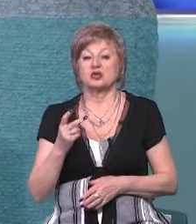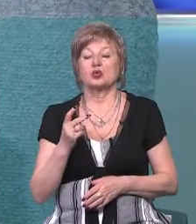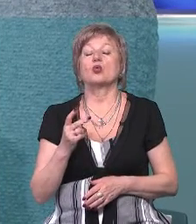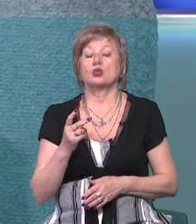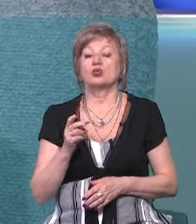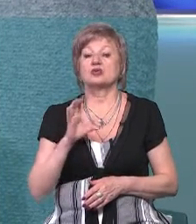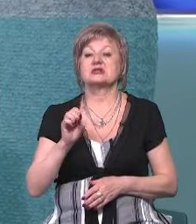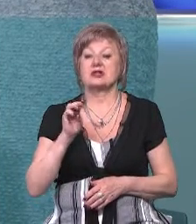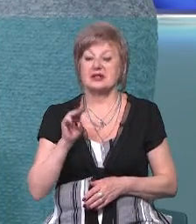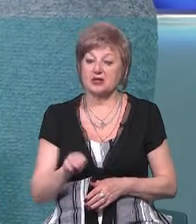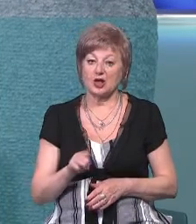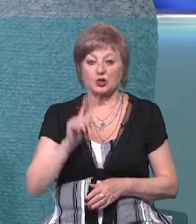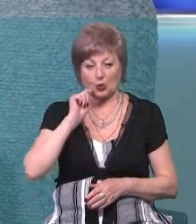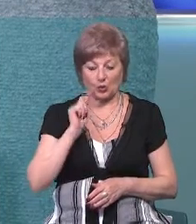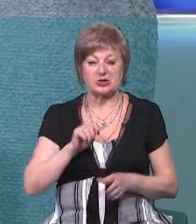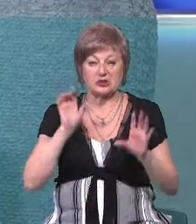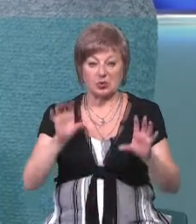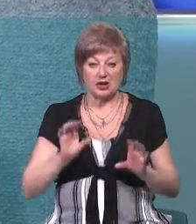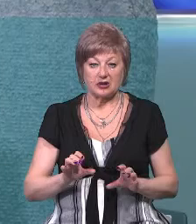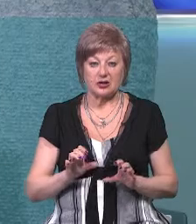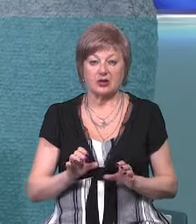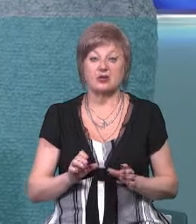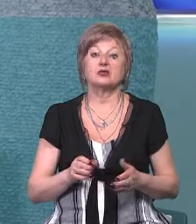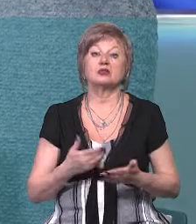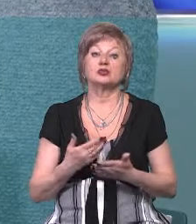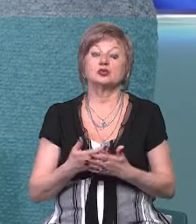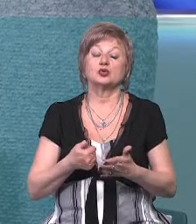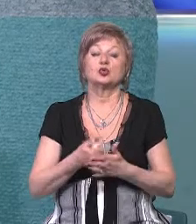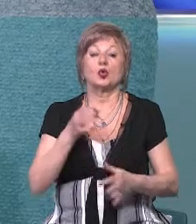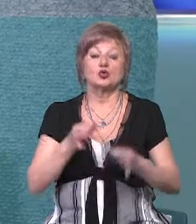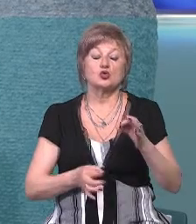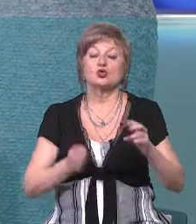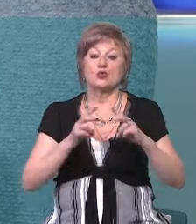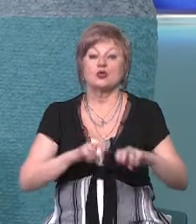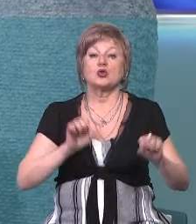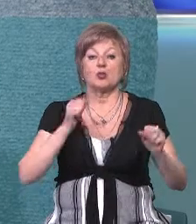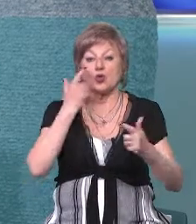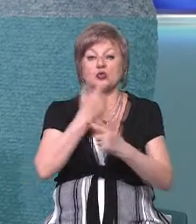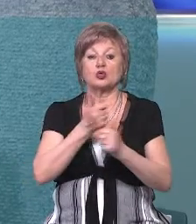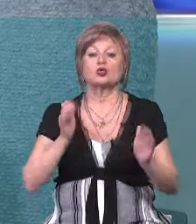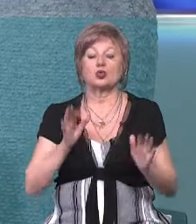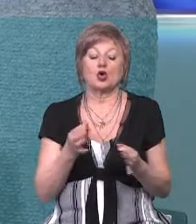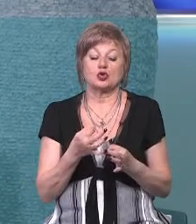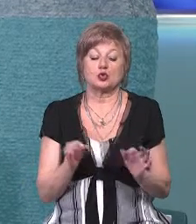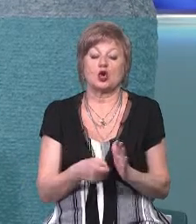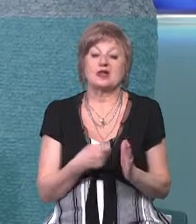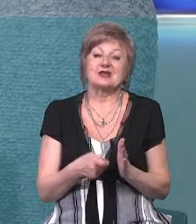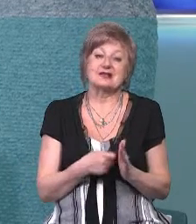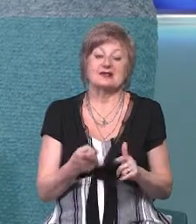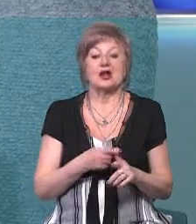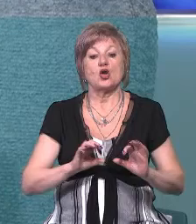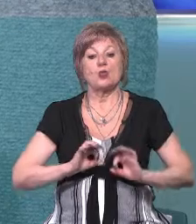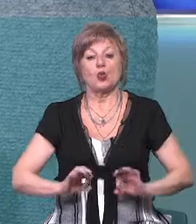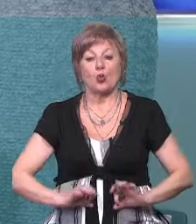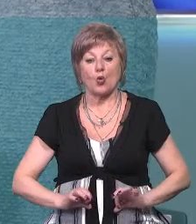Кримінального процесуального кодексу України відомості досудового розслідування можна розголошувати лише з дозволу слідчого або прокурора